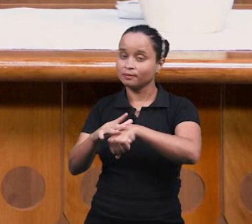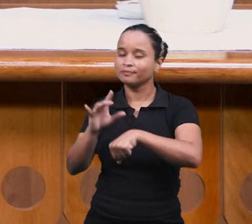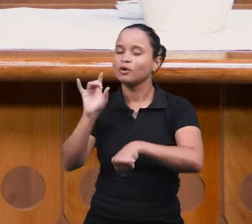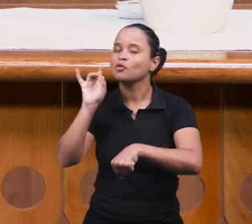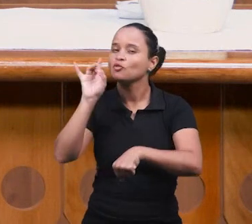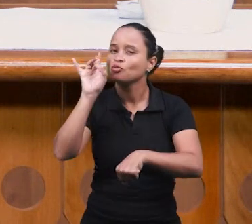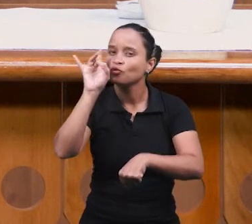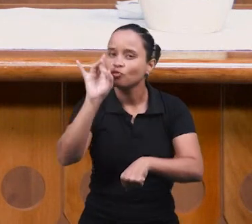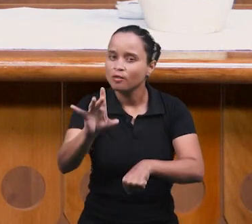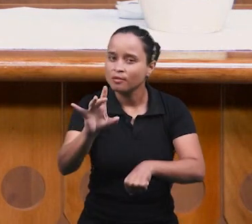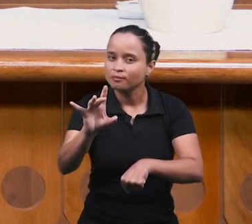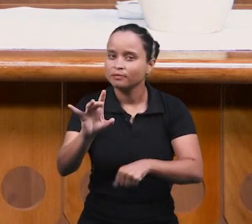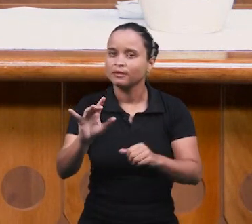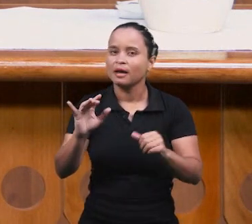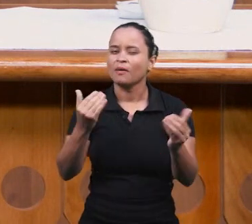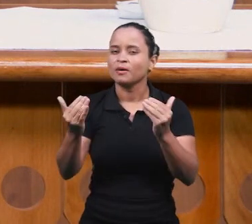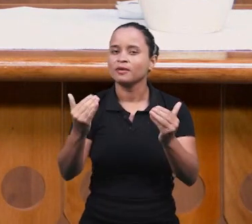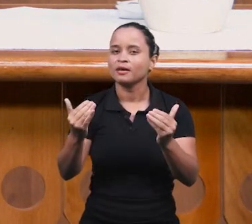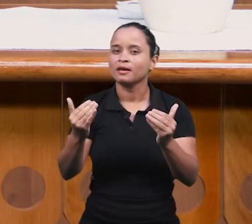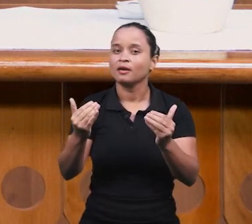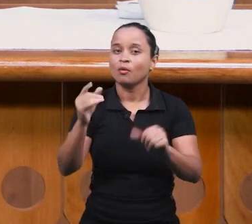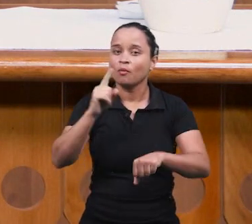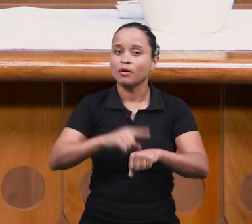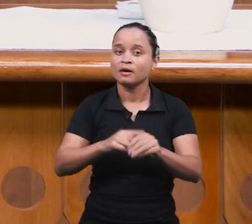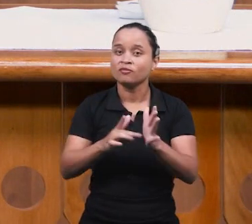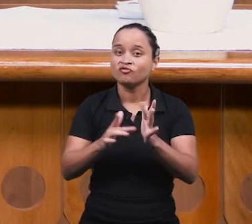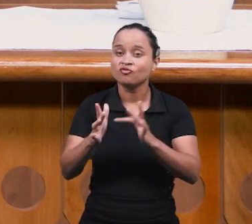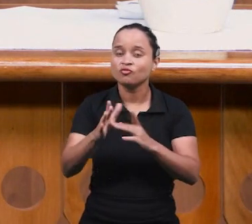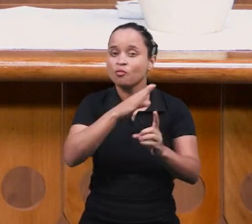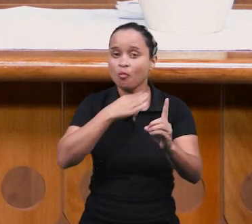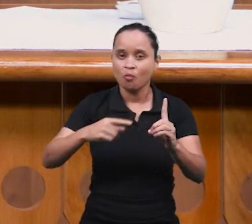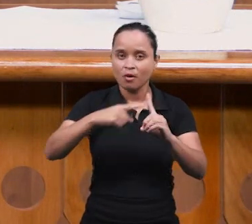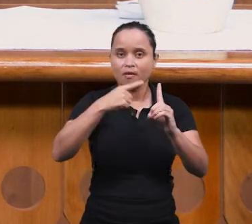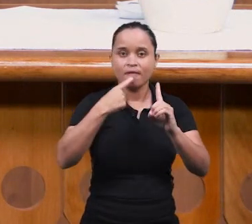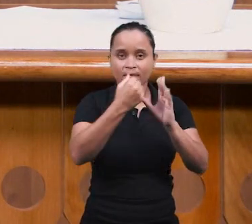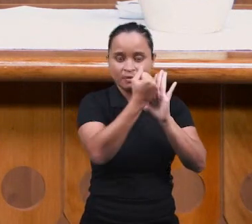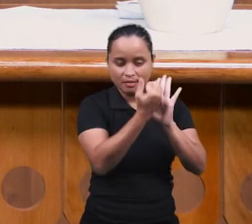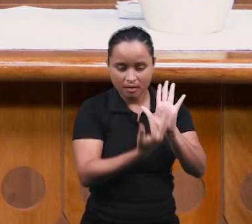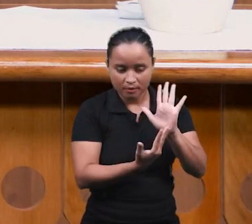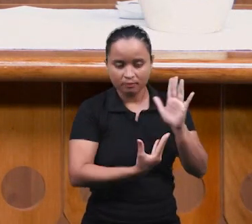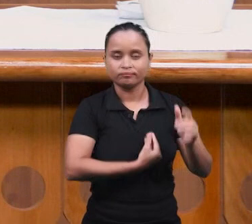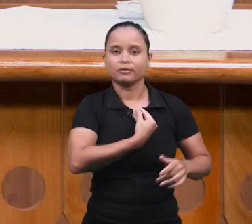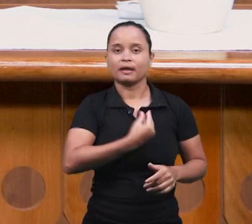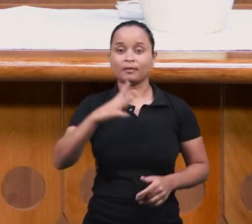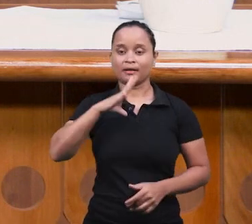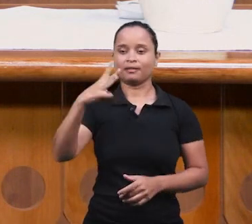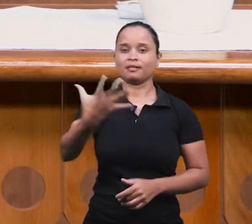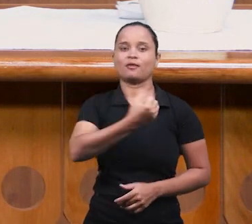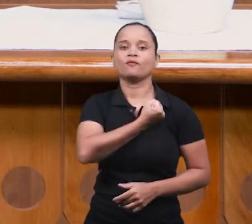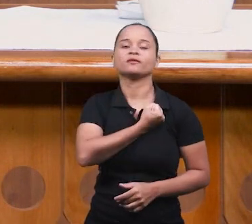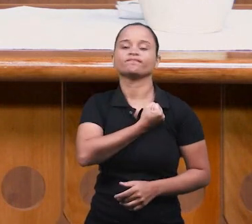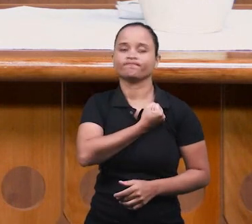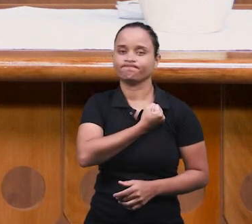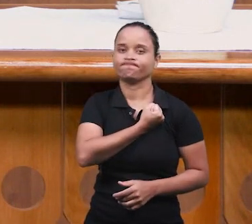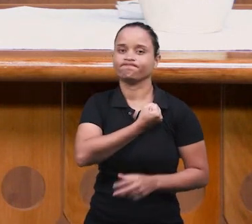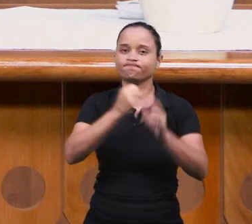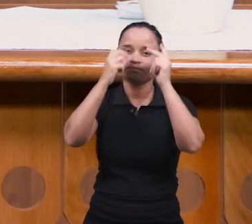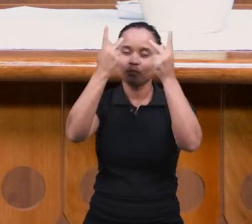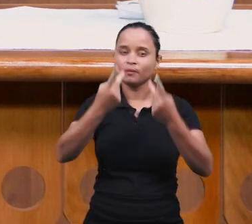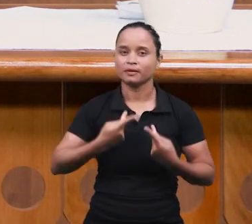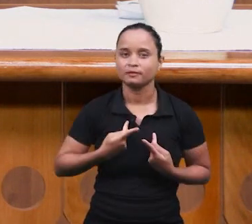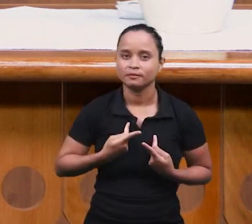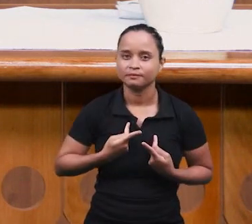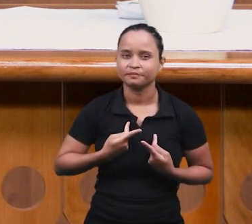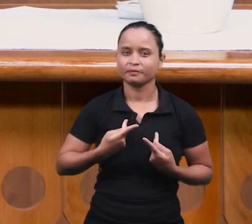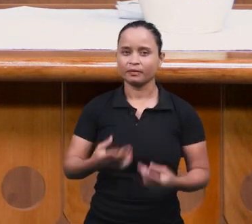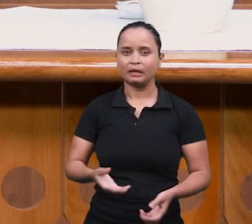Seulement le sacrifice de Jésus peut sauver l'homme. Il n'a pas une autre ressource. Il sauve l'homme de la mort, du